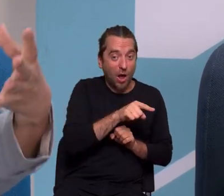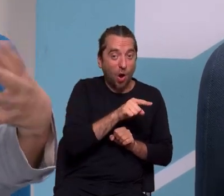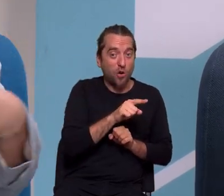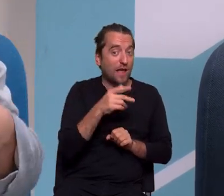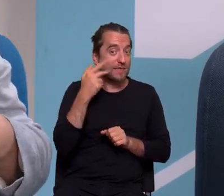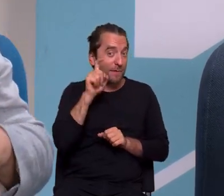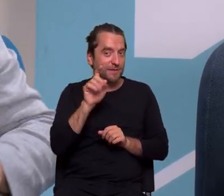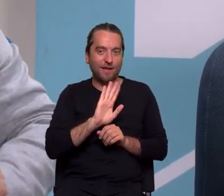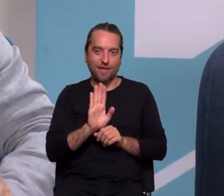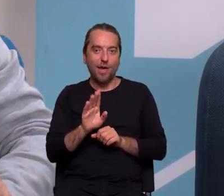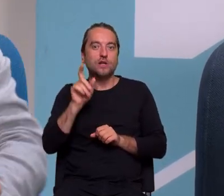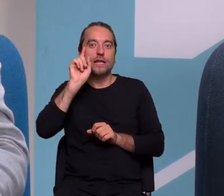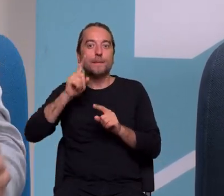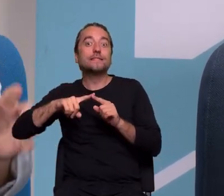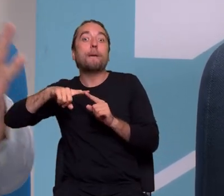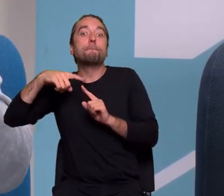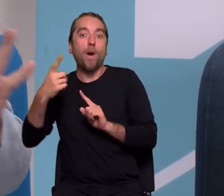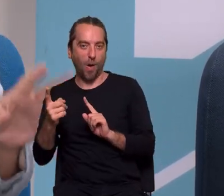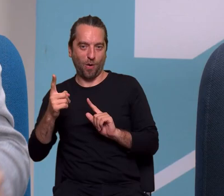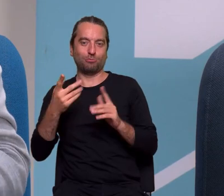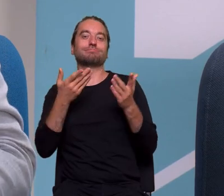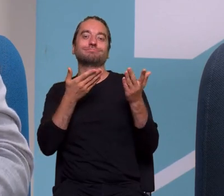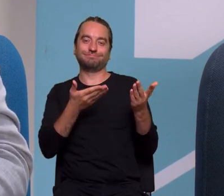pojęcie rzeczywiście po niemieckości jest